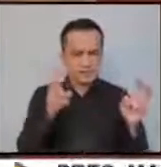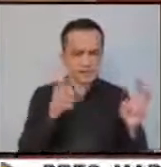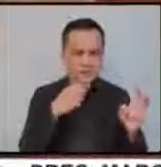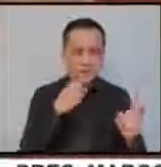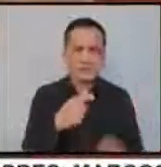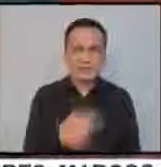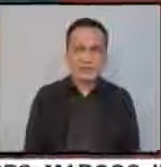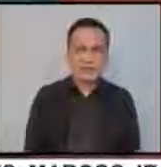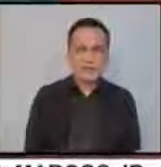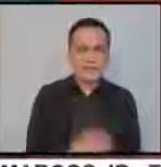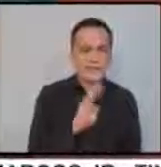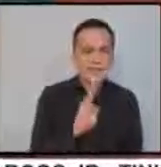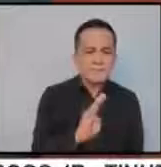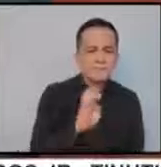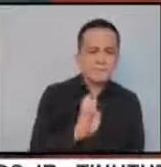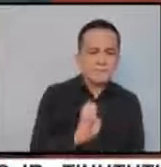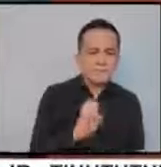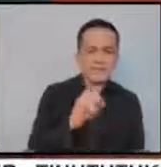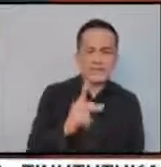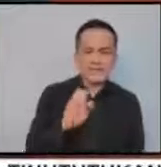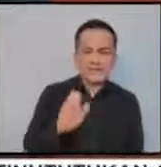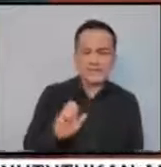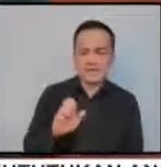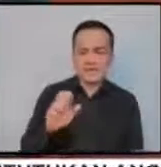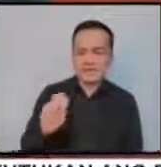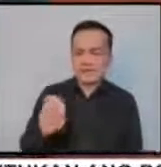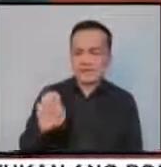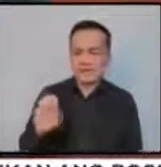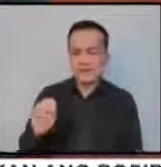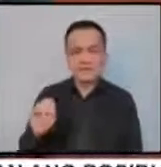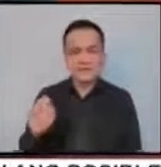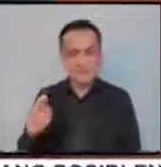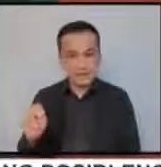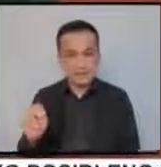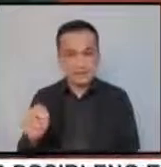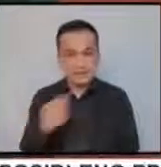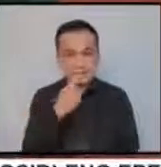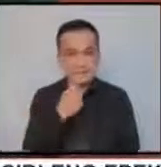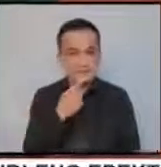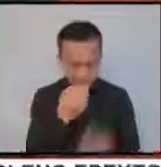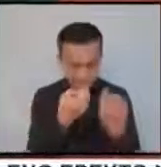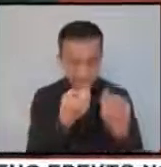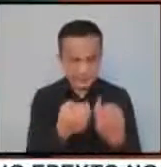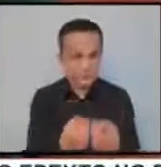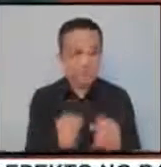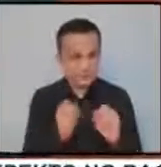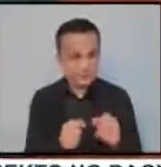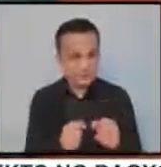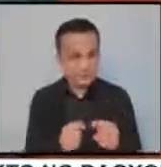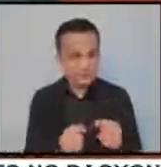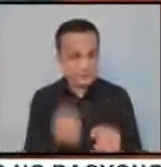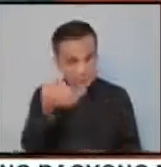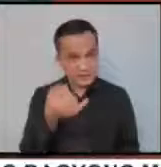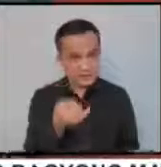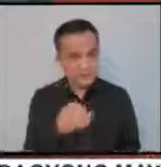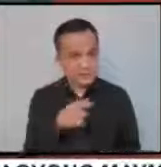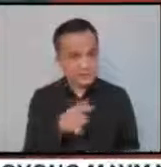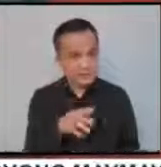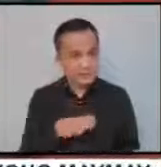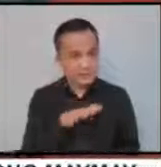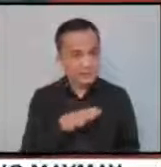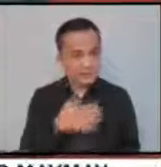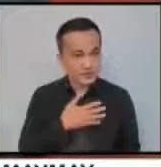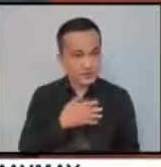Bekenemen. New days, new possibilities. At syempre, Chi, ano ba? Imbitahan na, ano? Yes, correct. Yung mga gusto manood this